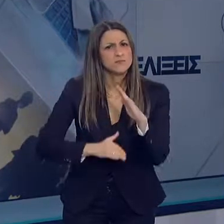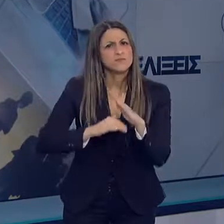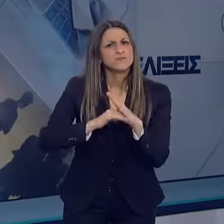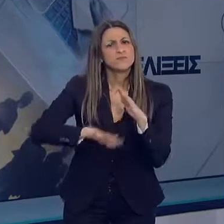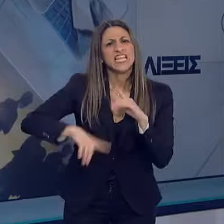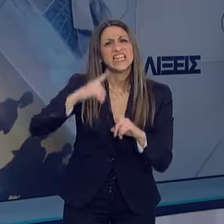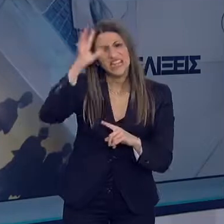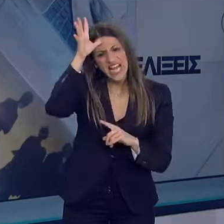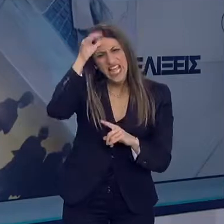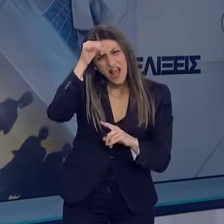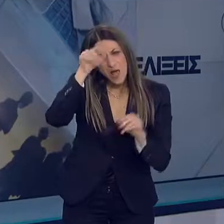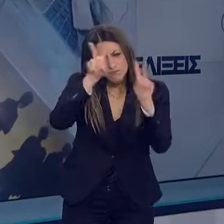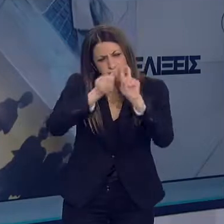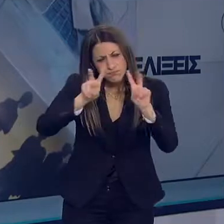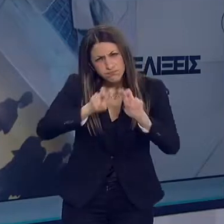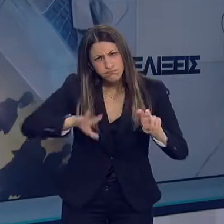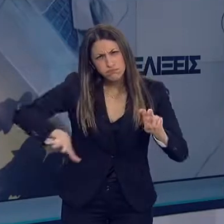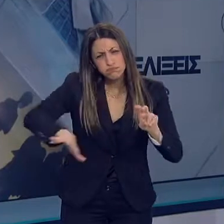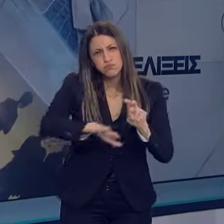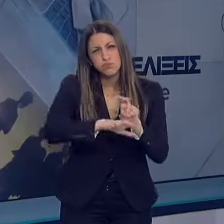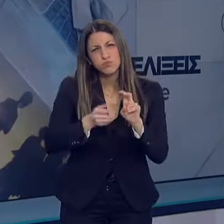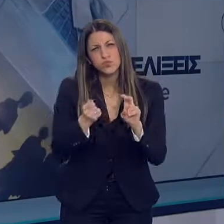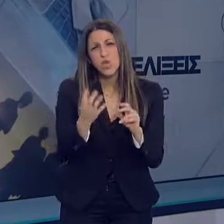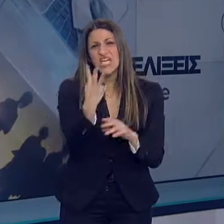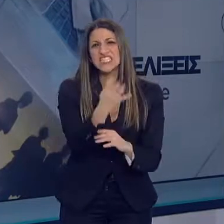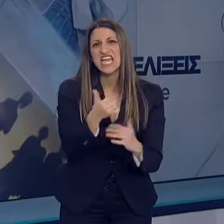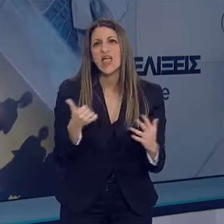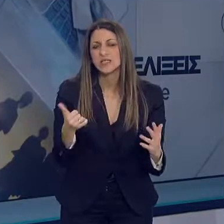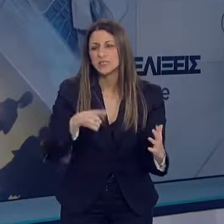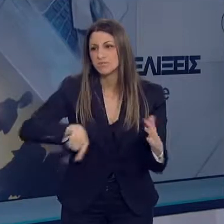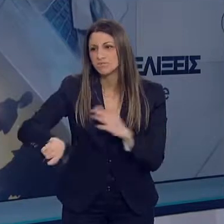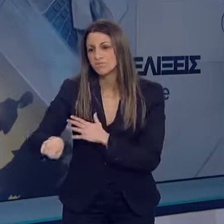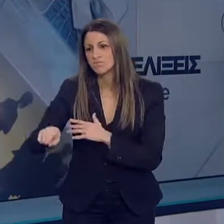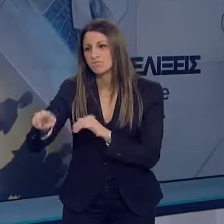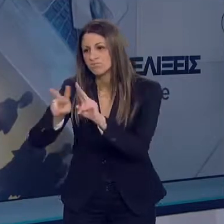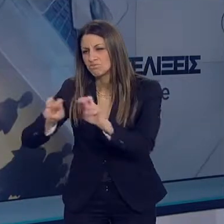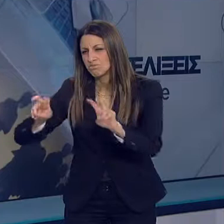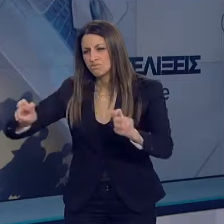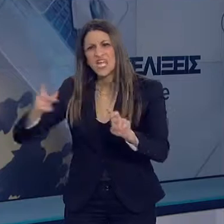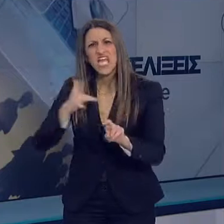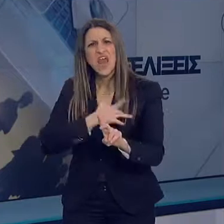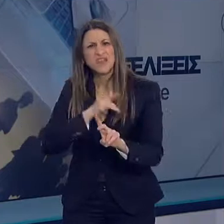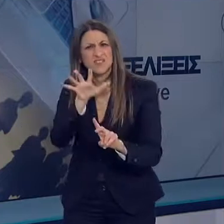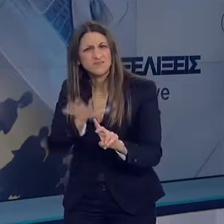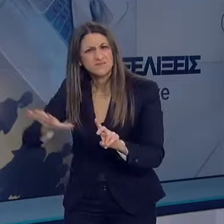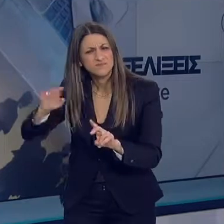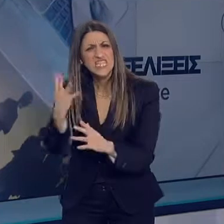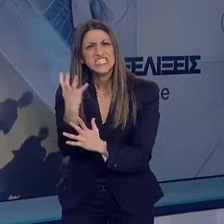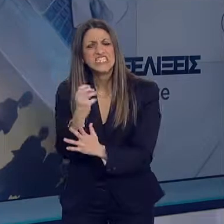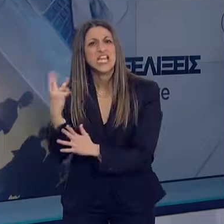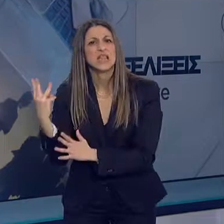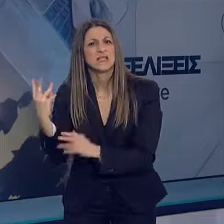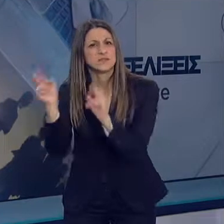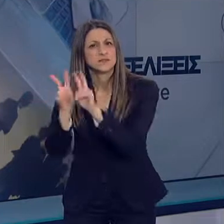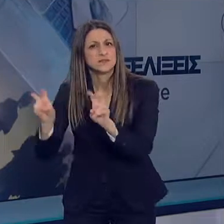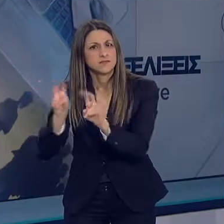ενότητα των Τρικάλων, Κυπάκη, Πύργος, Καλαμάκη, σε 46 ελέγχους. Στην ενότητα της Καρδίτσας, Μαύρικα, Καρδίτσας, σε 43